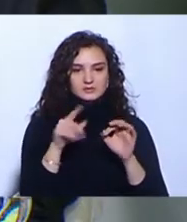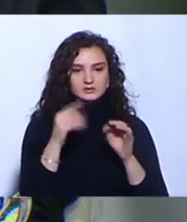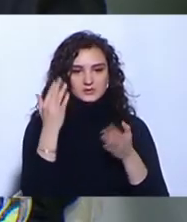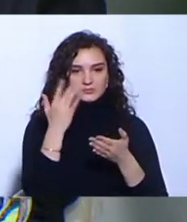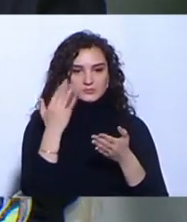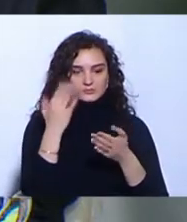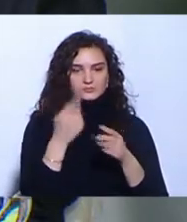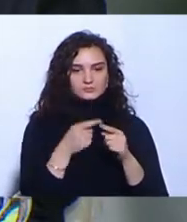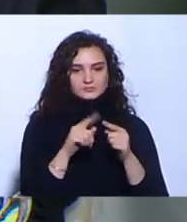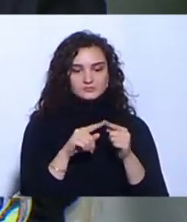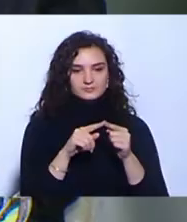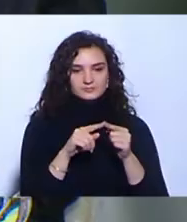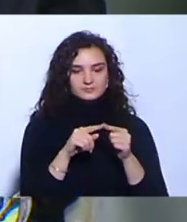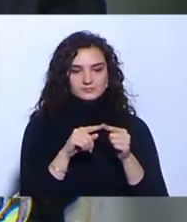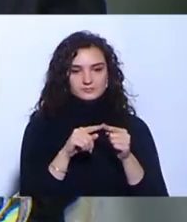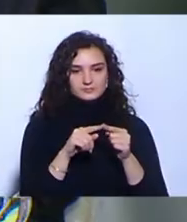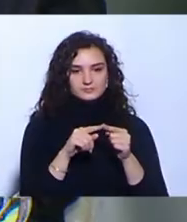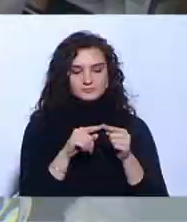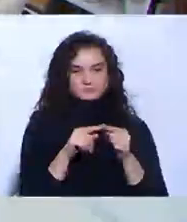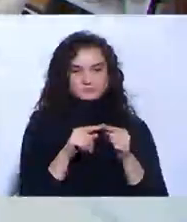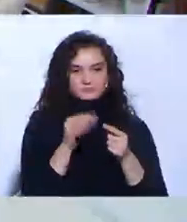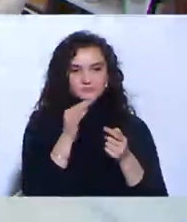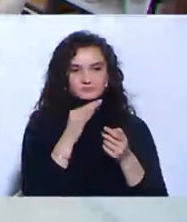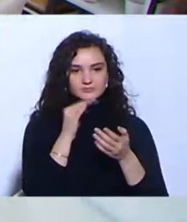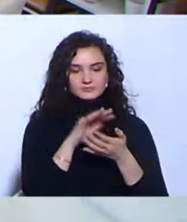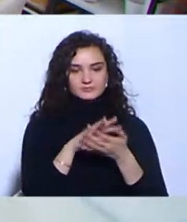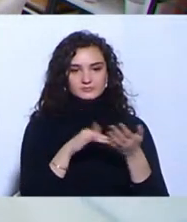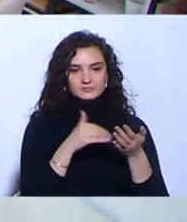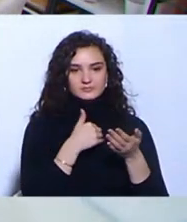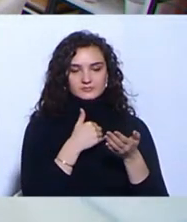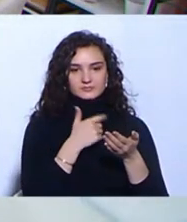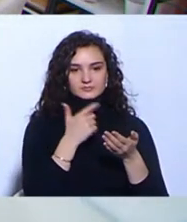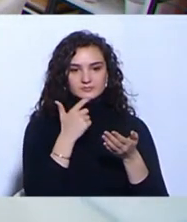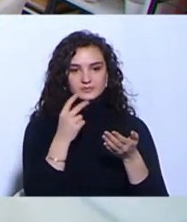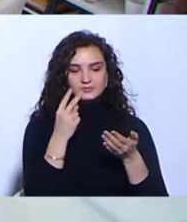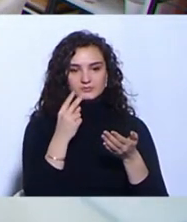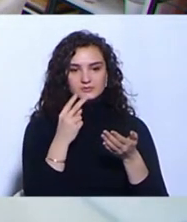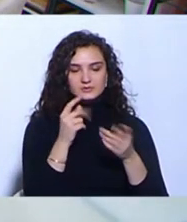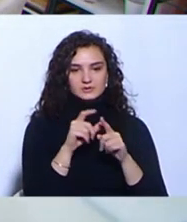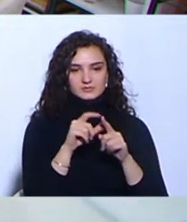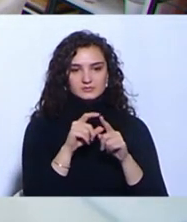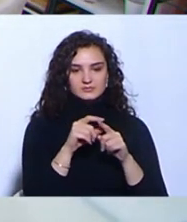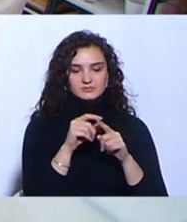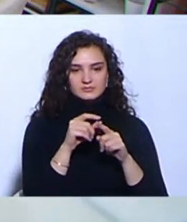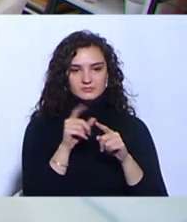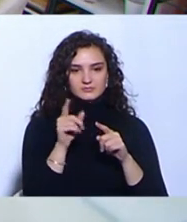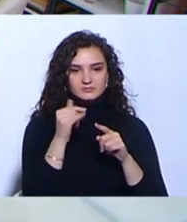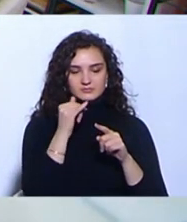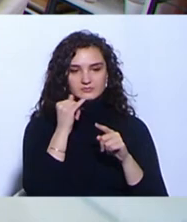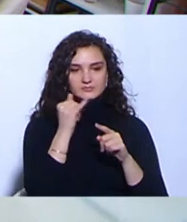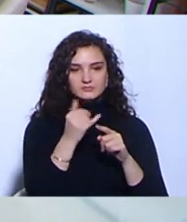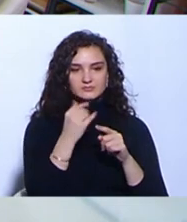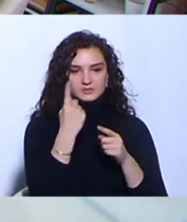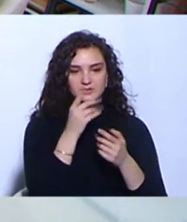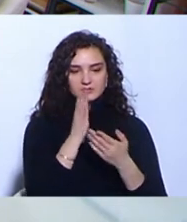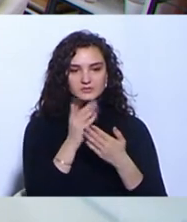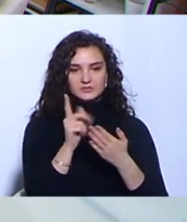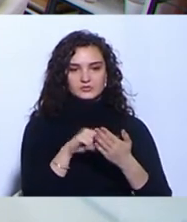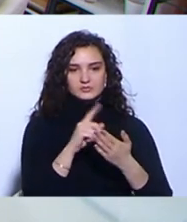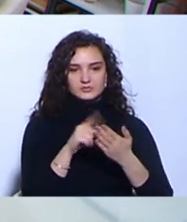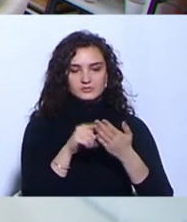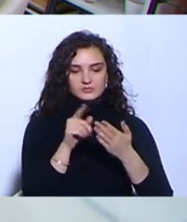მაყურებელმა. ვიდრე გავაგრძელებთ, მე მინდა მაყურებელს მივცე სიტყვა, იმიტომ რომ მას აქვს პირადად თქვენთან შეკითხვა